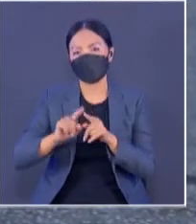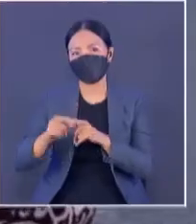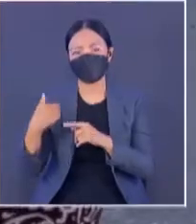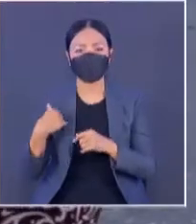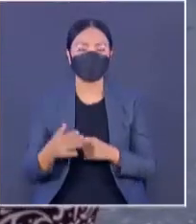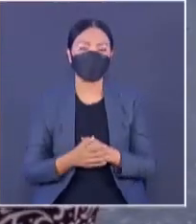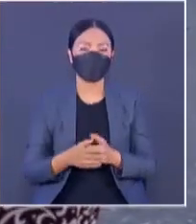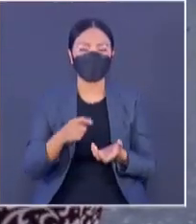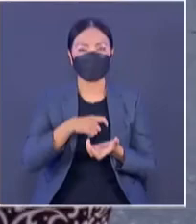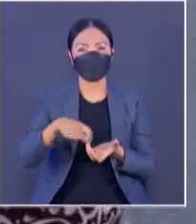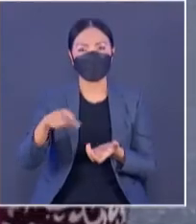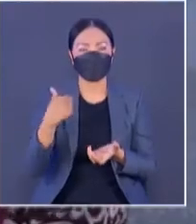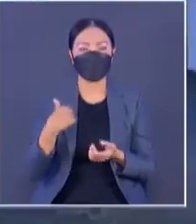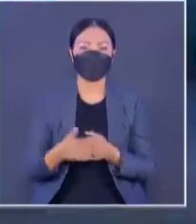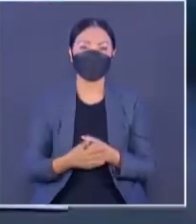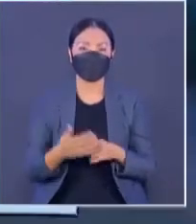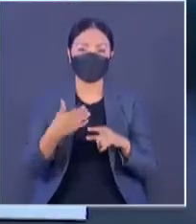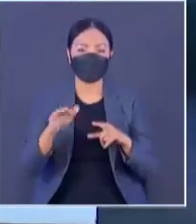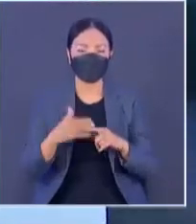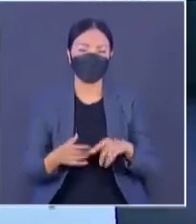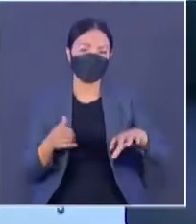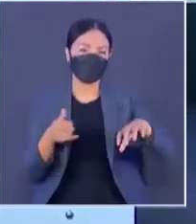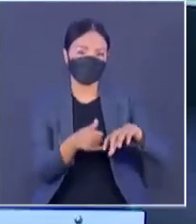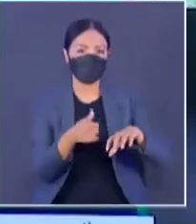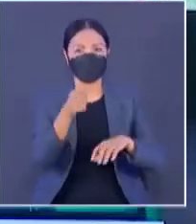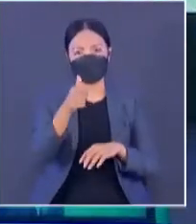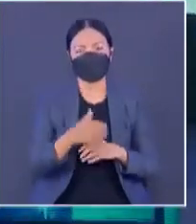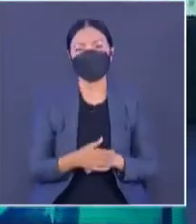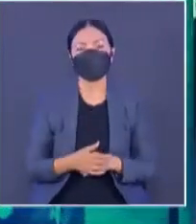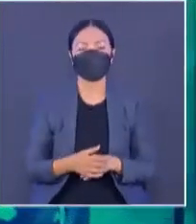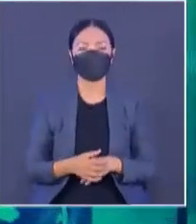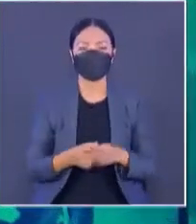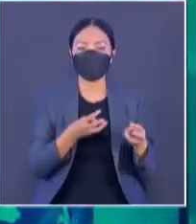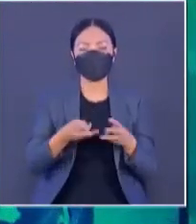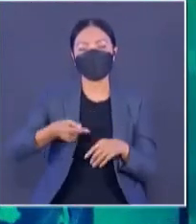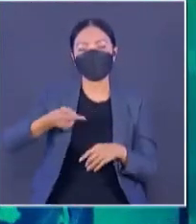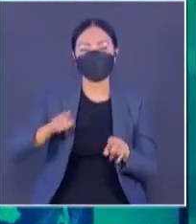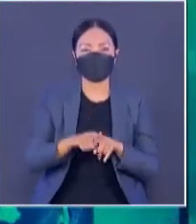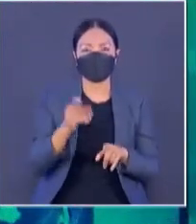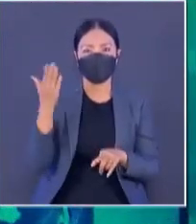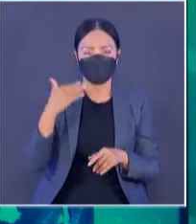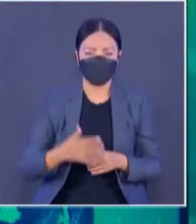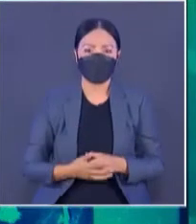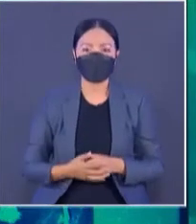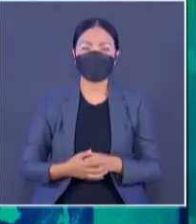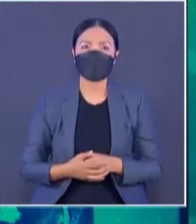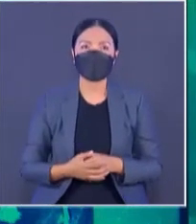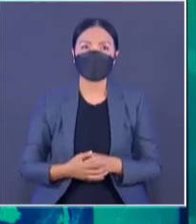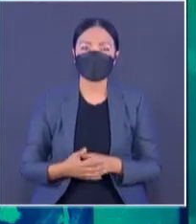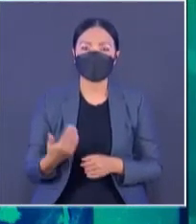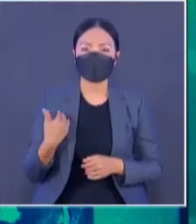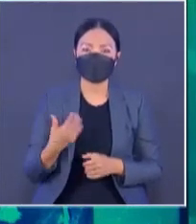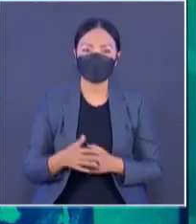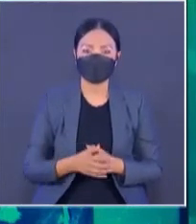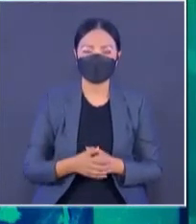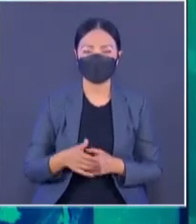างแบงกิ้งเองหรือว่าจะไปจ่ายตามเคาน์เตอร์สวิตก็ได้แบบนี้เหมือนกัน ไม่ได้มีการเปลี่ยนรูปแบบจ่ายกันเหมือนเดิม และจริงๆเวลาจ่ายเงินเนี่ยไม่ได้จ่ายเงินเ